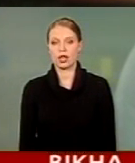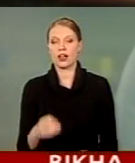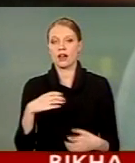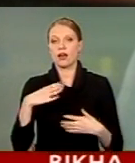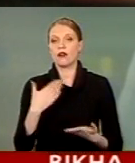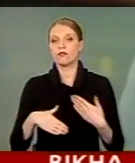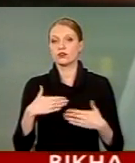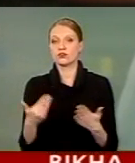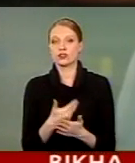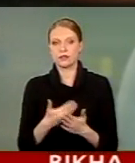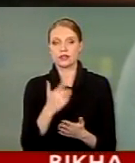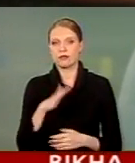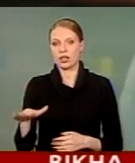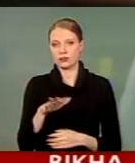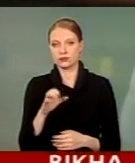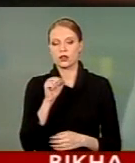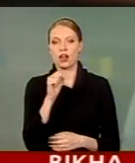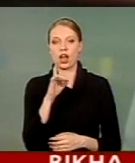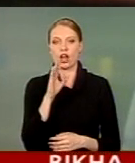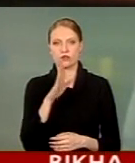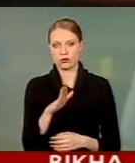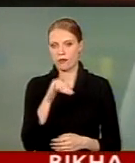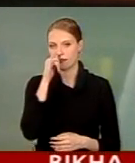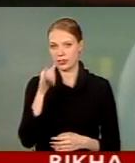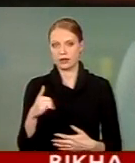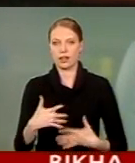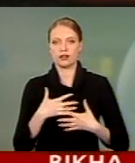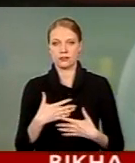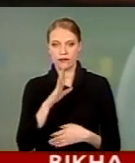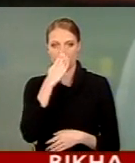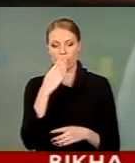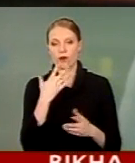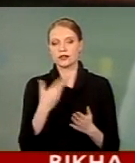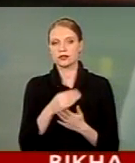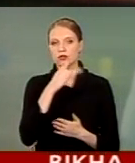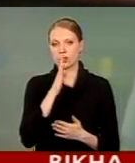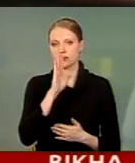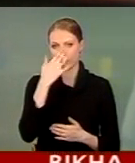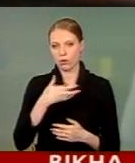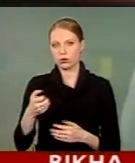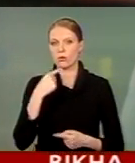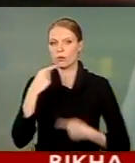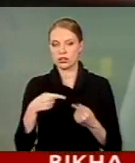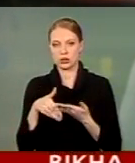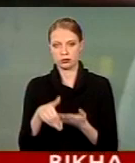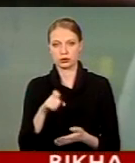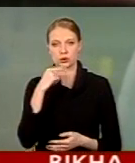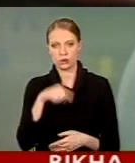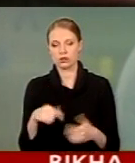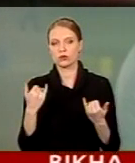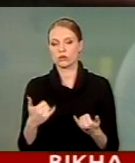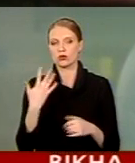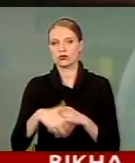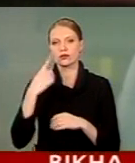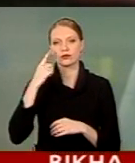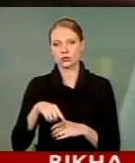звістки приходять із Південного фронту, там полк і продихнути ворогові, але в свій час ворог отримає постійну підтримку із Росії. Так сьогодні стало відомо